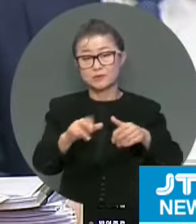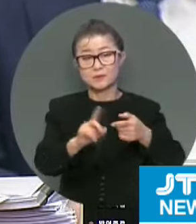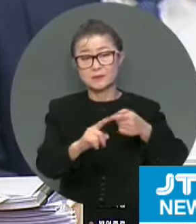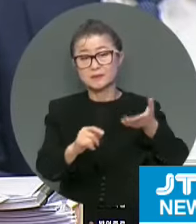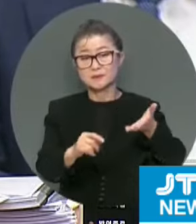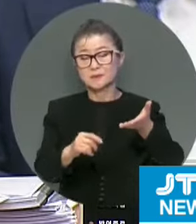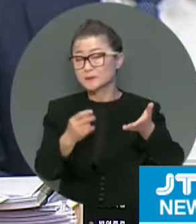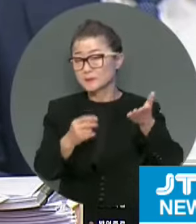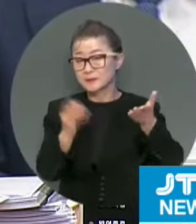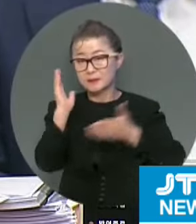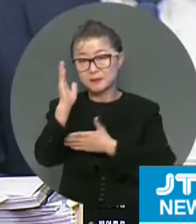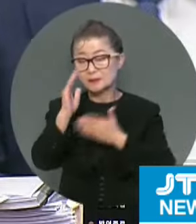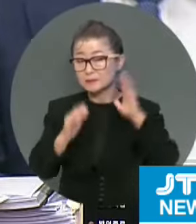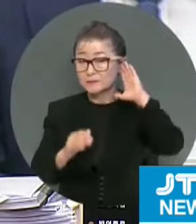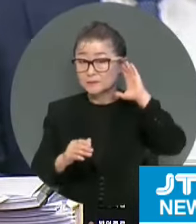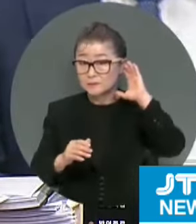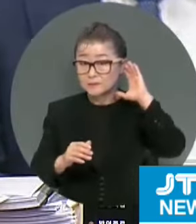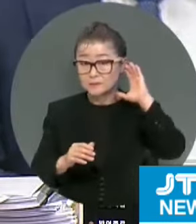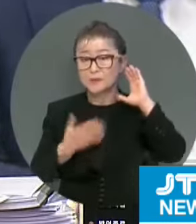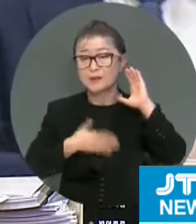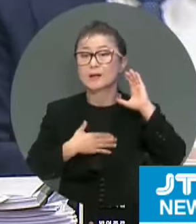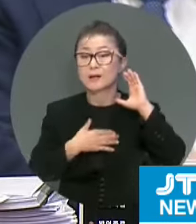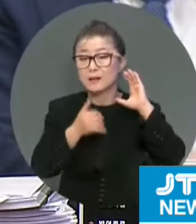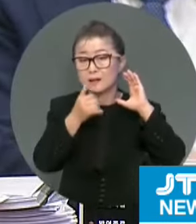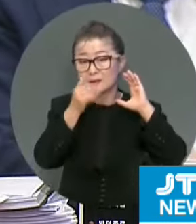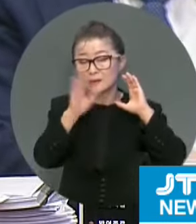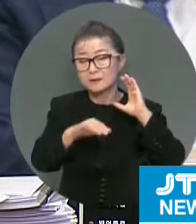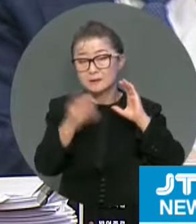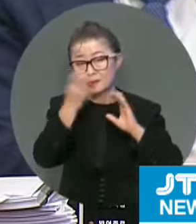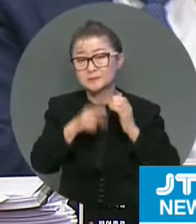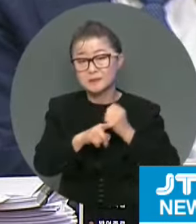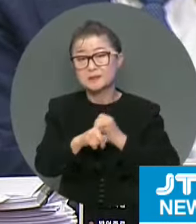얘기를 좀 듣고 확인을 한 것으로 알고 있습니다.